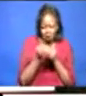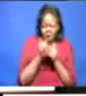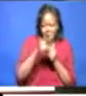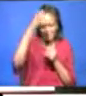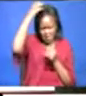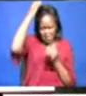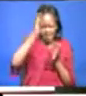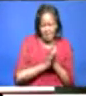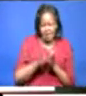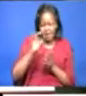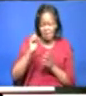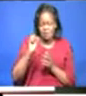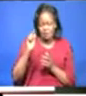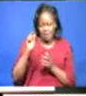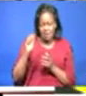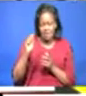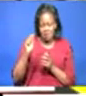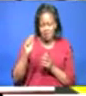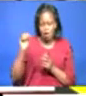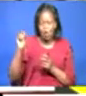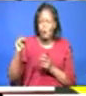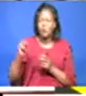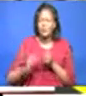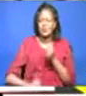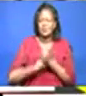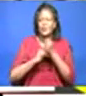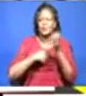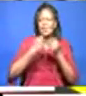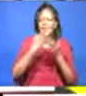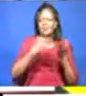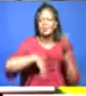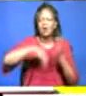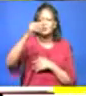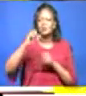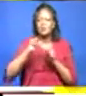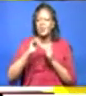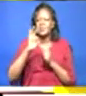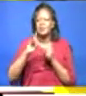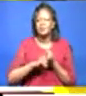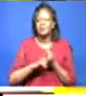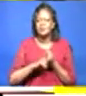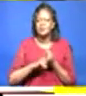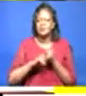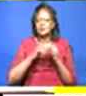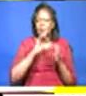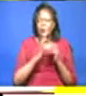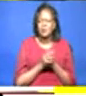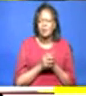Oman itapiga jeki mauzo ya nje. It's a 36 or about hours